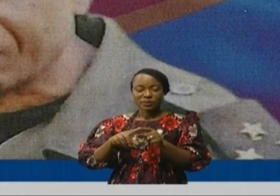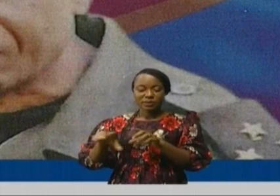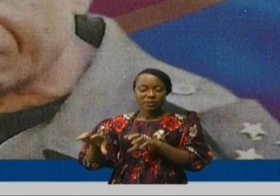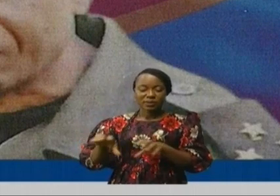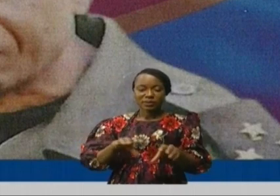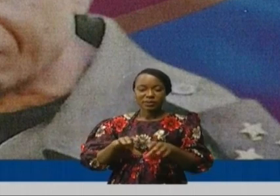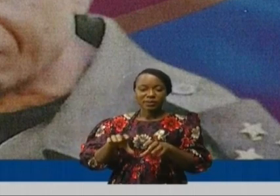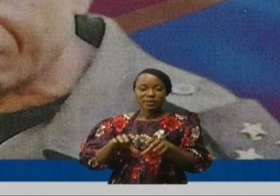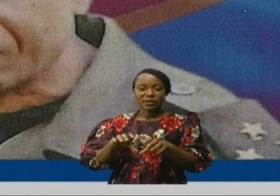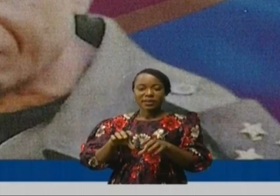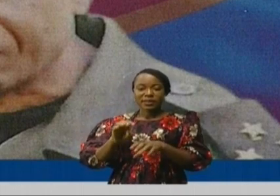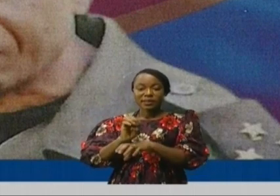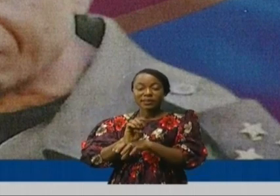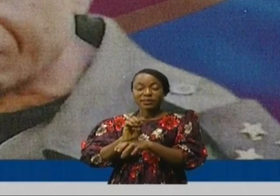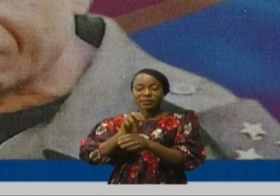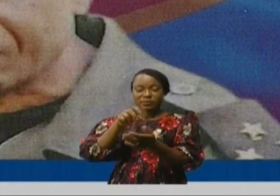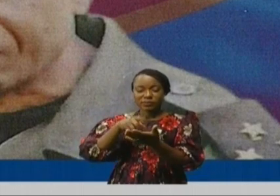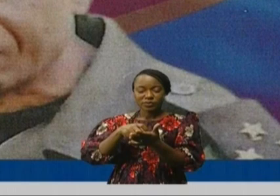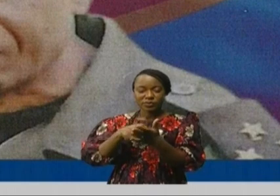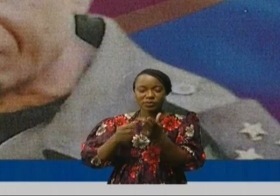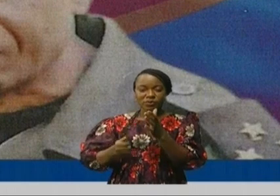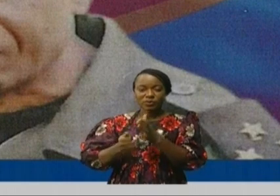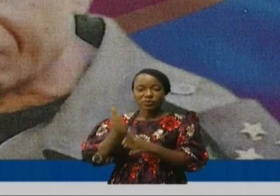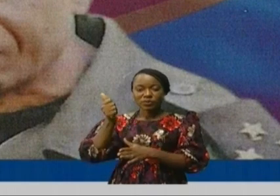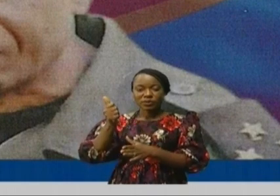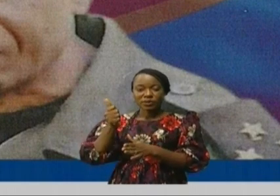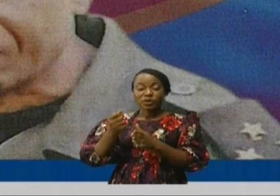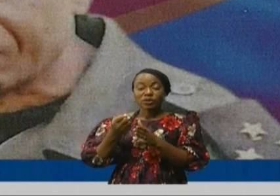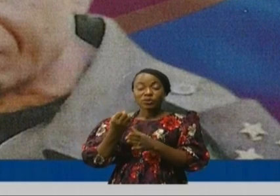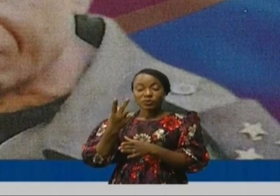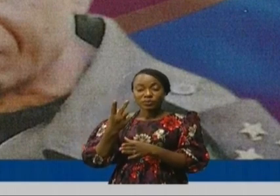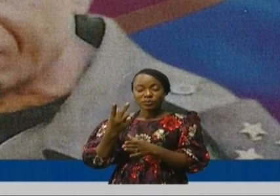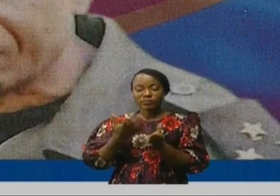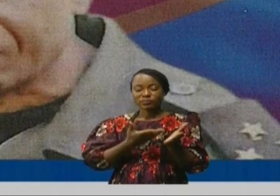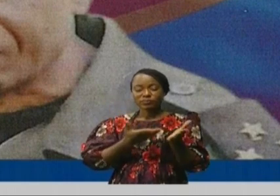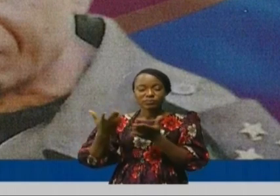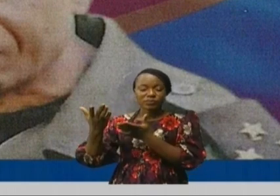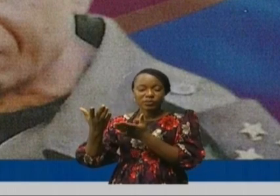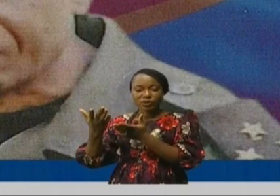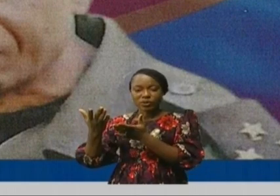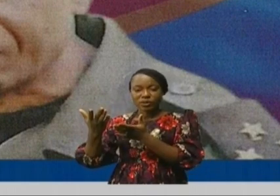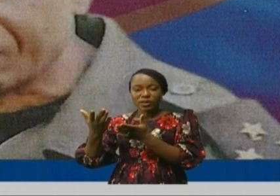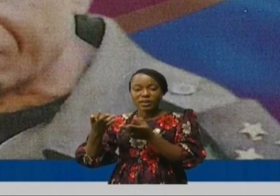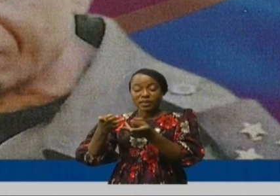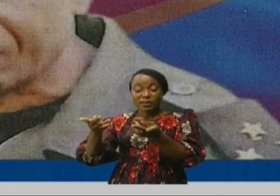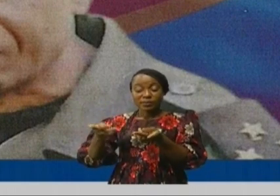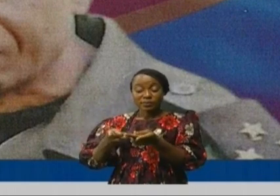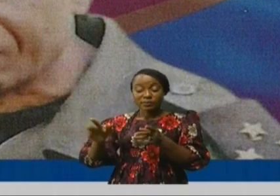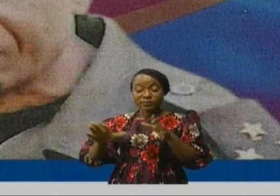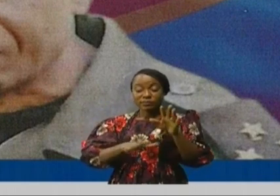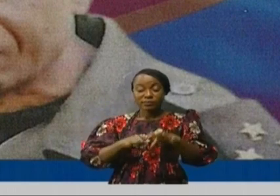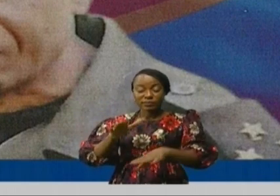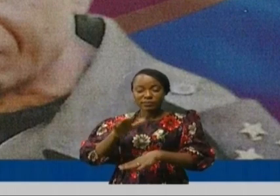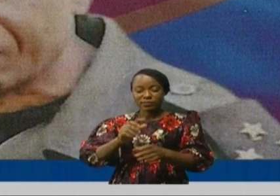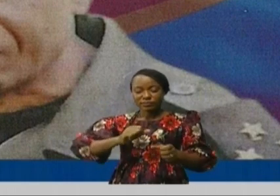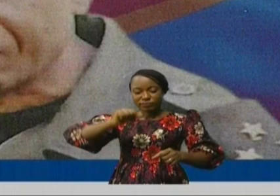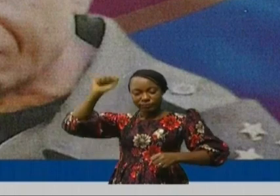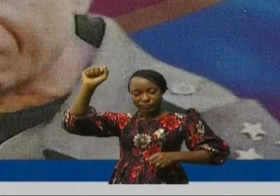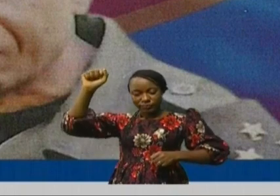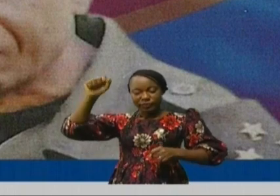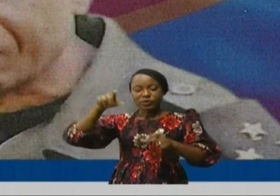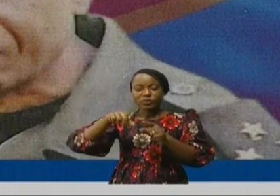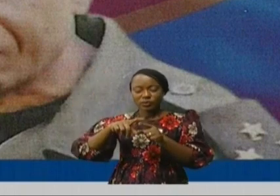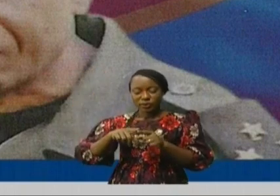cathédrale protestante, 11h, 11 minutes, départ pour l'inauguration à la nécropole entre ciel et terre.